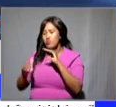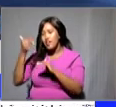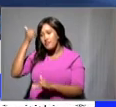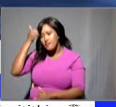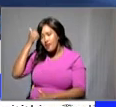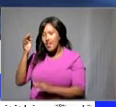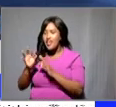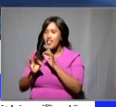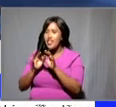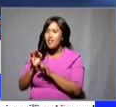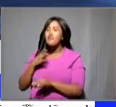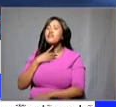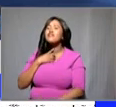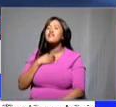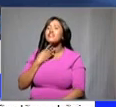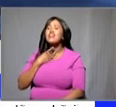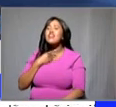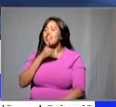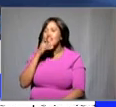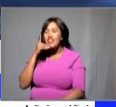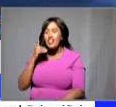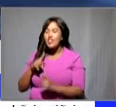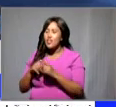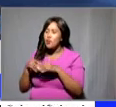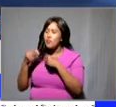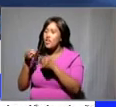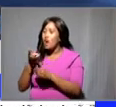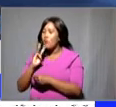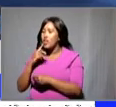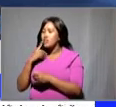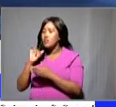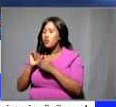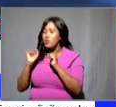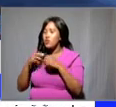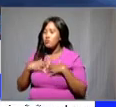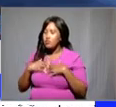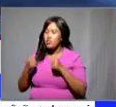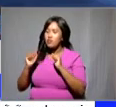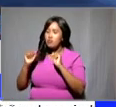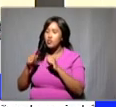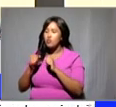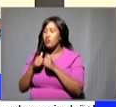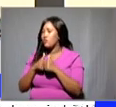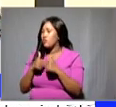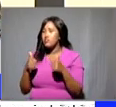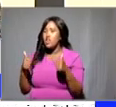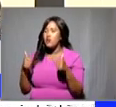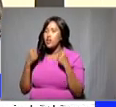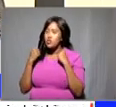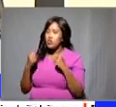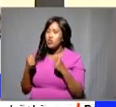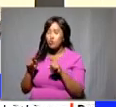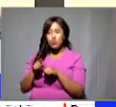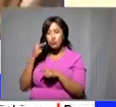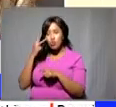Wa goro ni urangara muno tugakuhe fluids tugakuhe mai nigetha wike atia mwiri waku hote guikara we stable. No ngimona ona acio